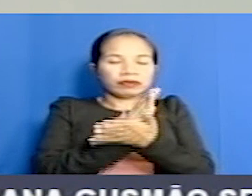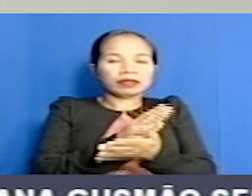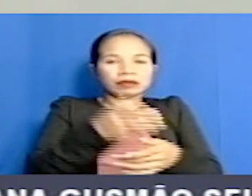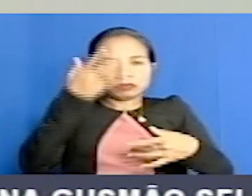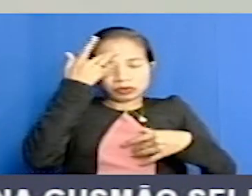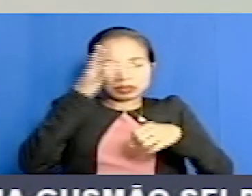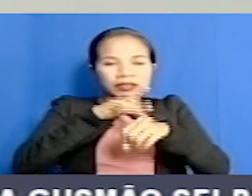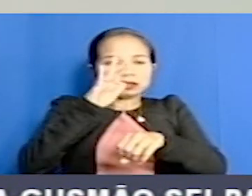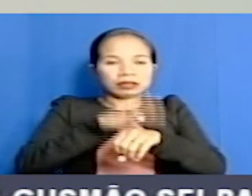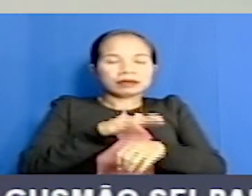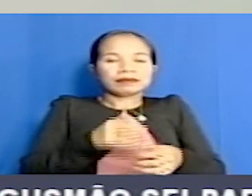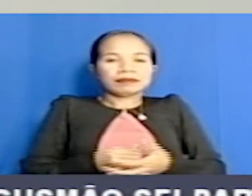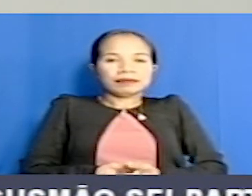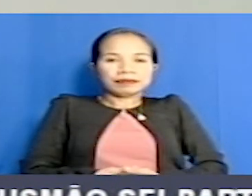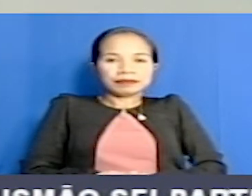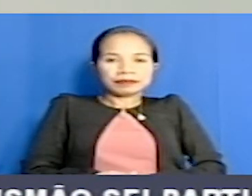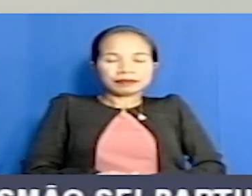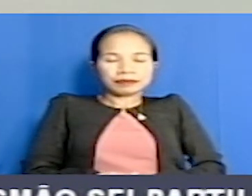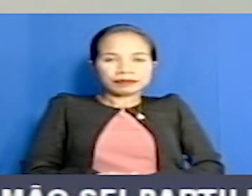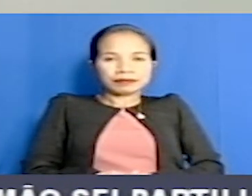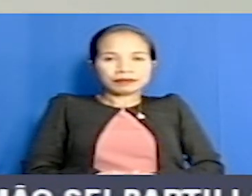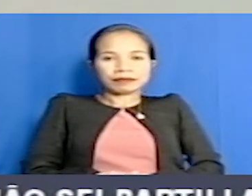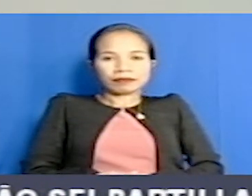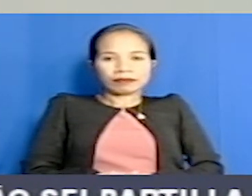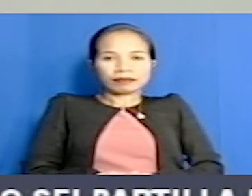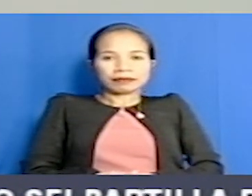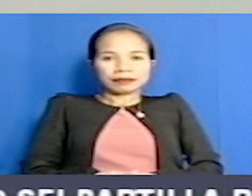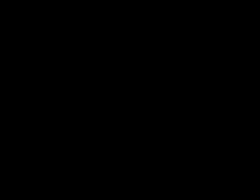Husi Frontera Babanaru, Humberto dos Santos, ba RTTL.